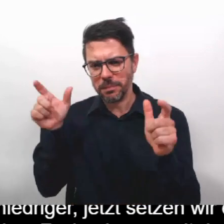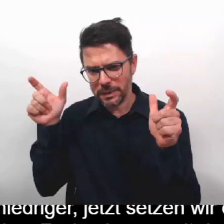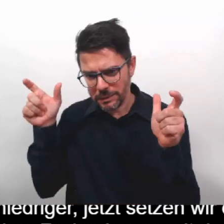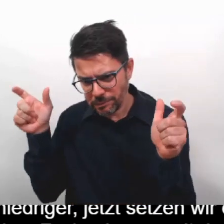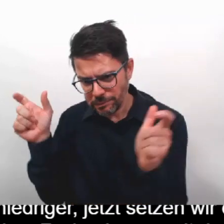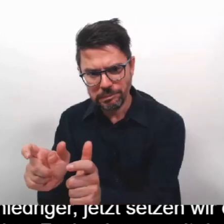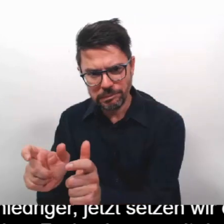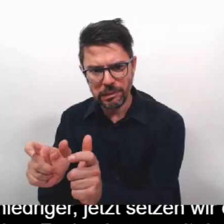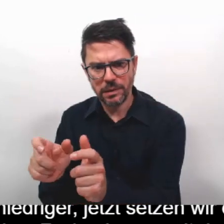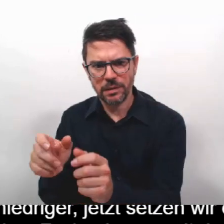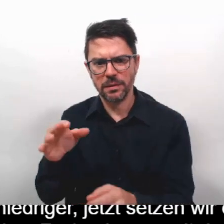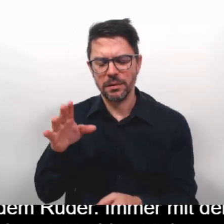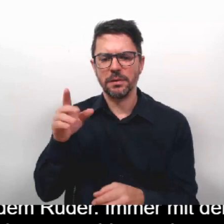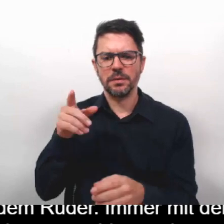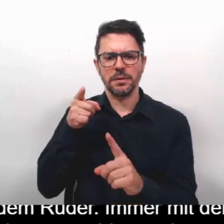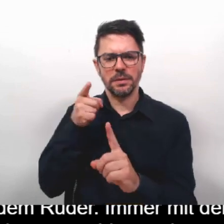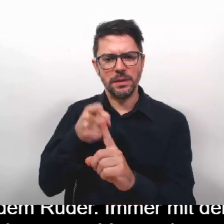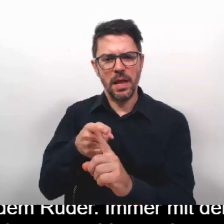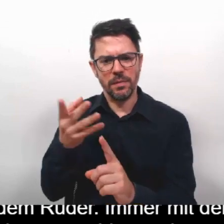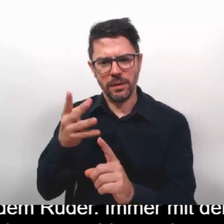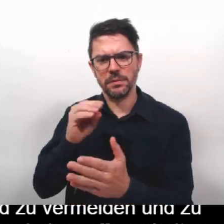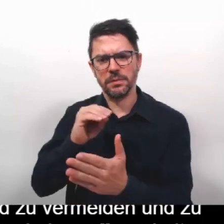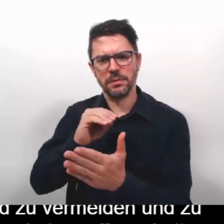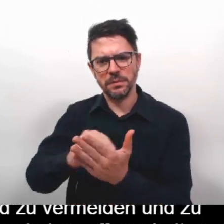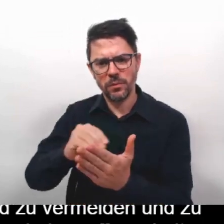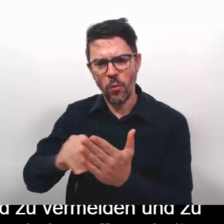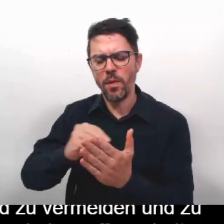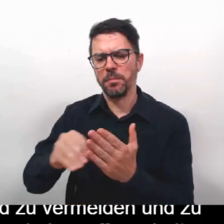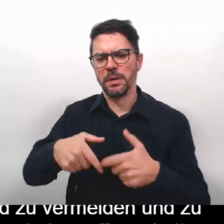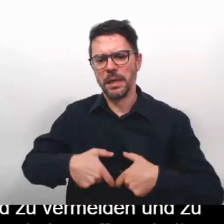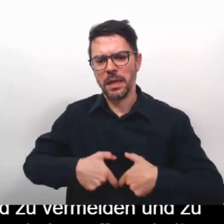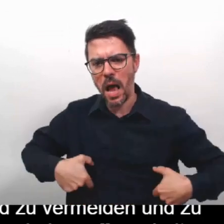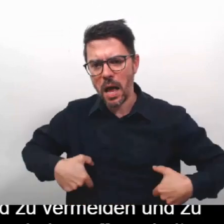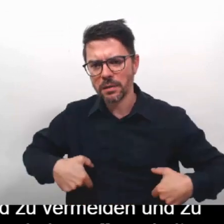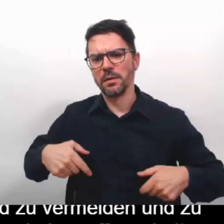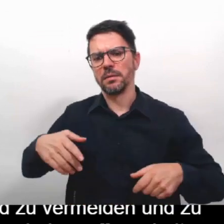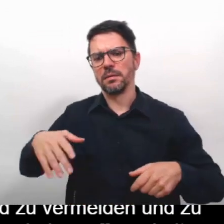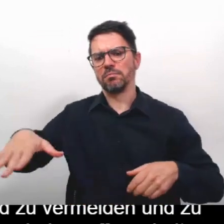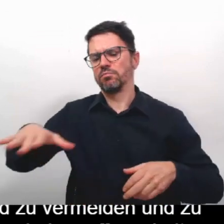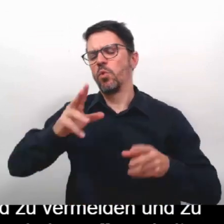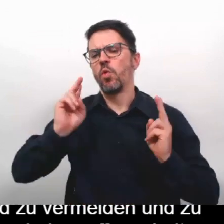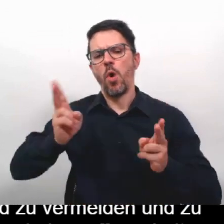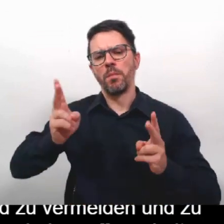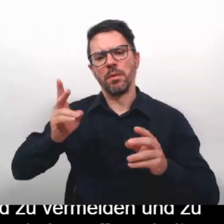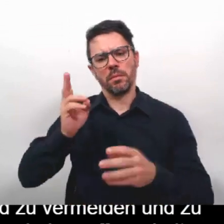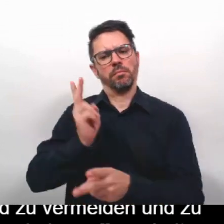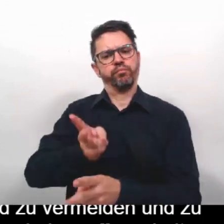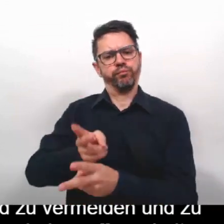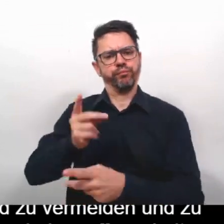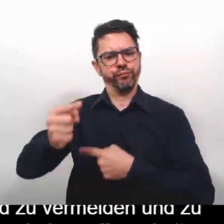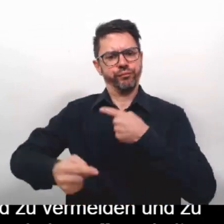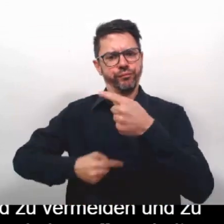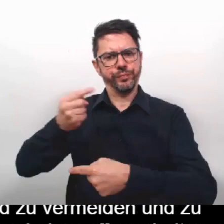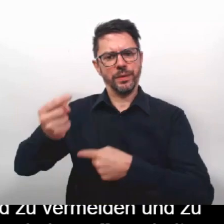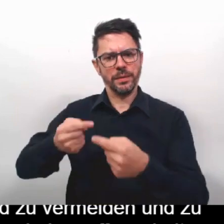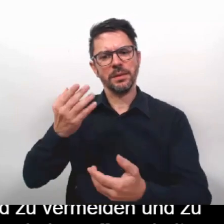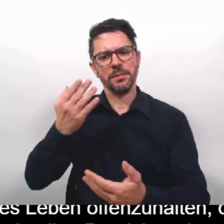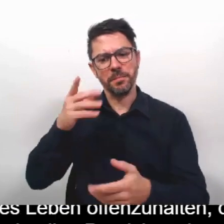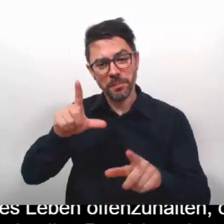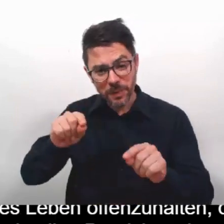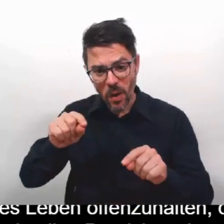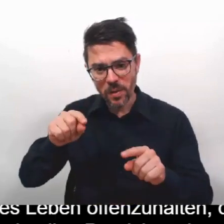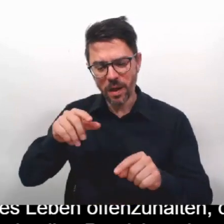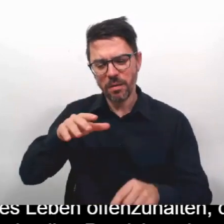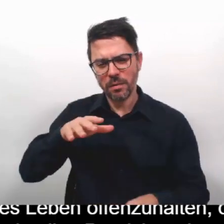wir reden schon länger über eine Hochschulreform. Sie haben es meinen Ausführungen vorhin schon entnehmen können. Es ist natürlich klar,